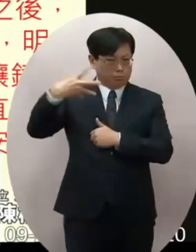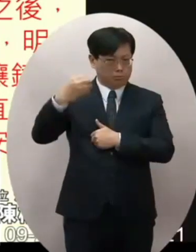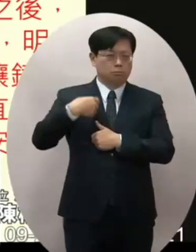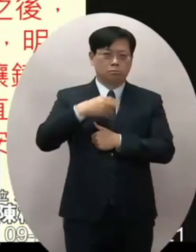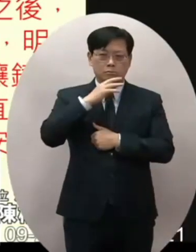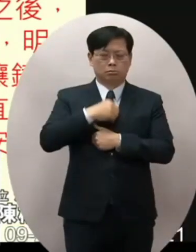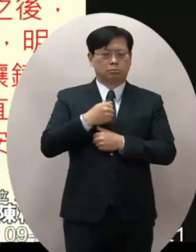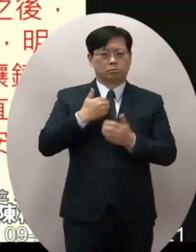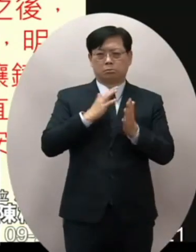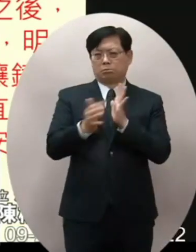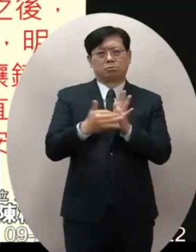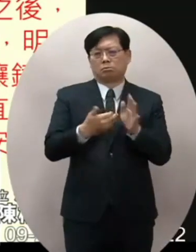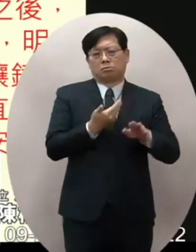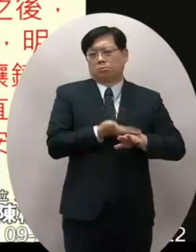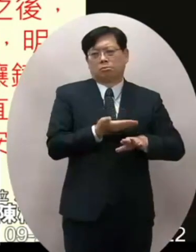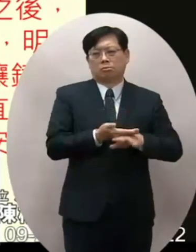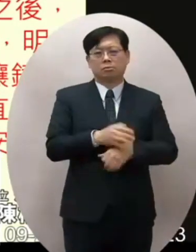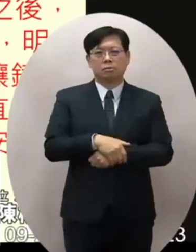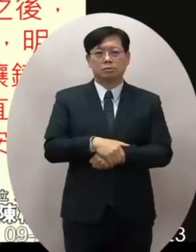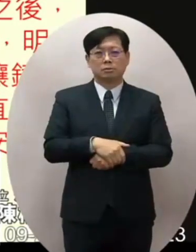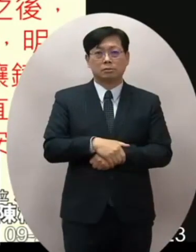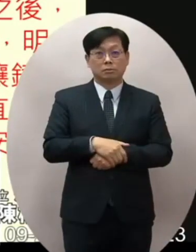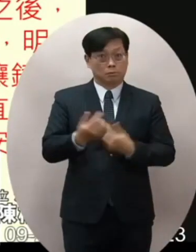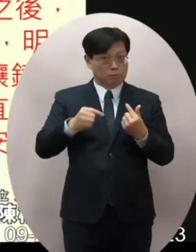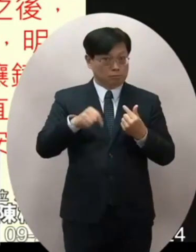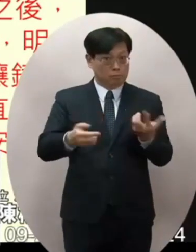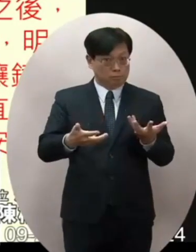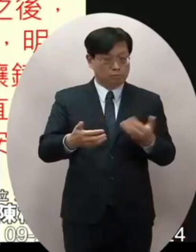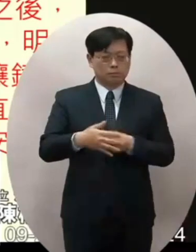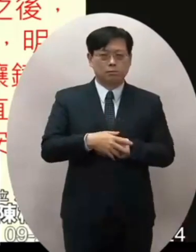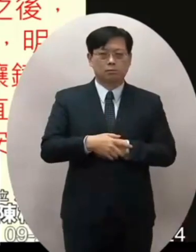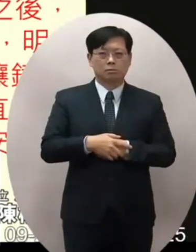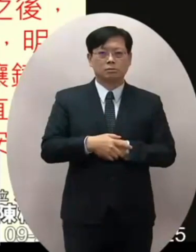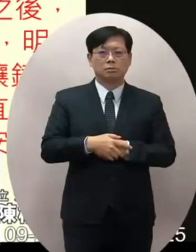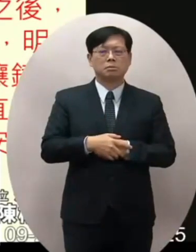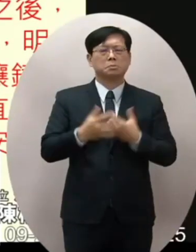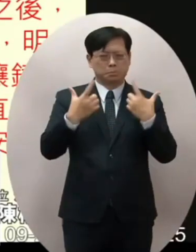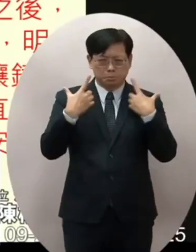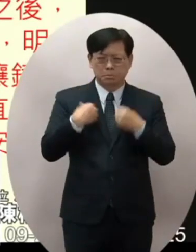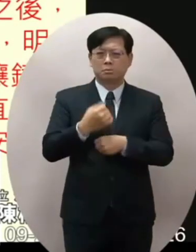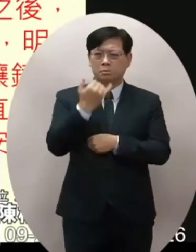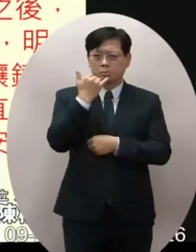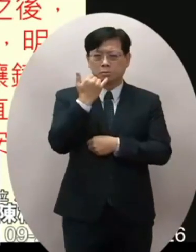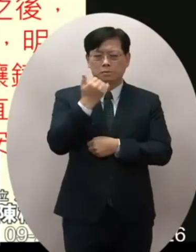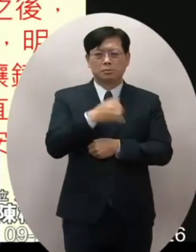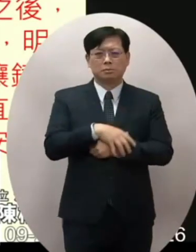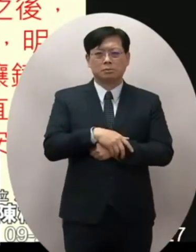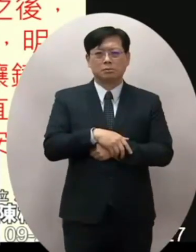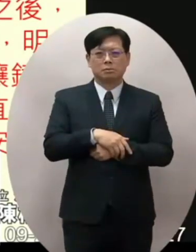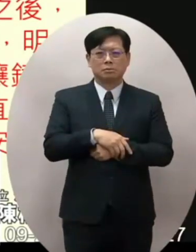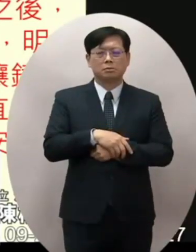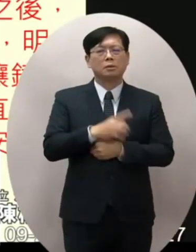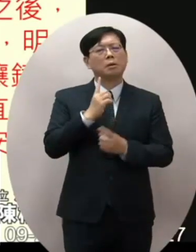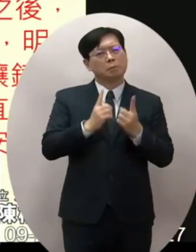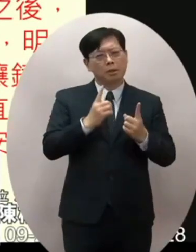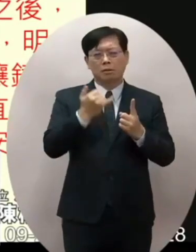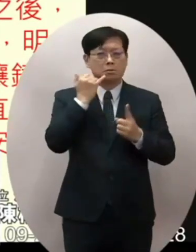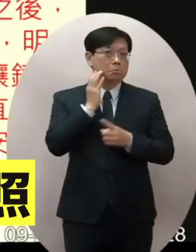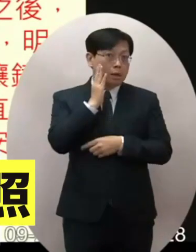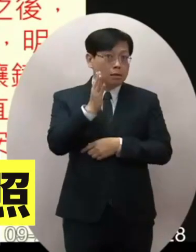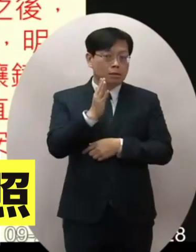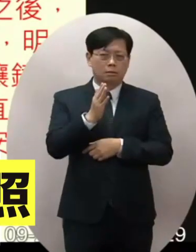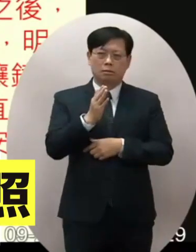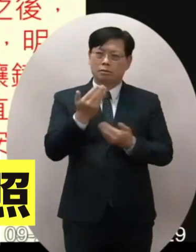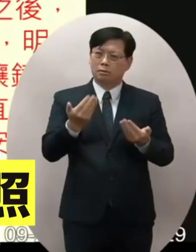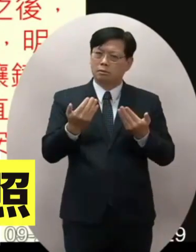做了这样子的安排，叫我们放心。好，那这样的话，我们就应该是会应该比较顺利的话，